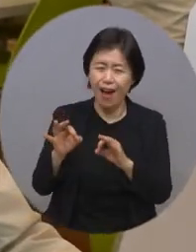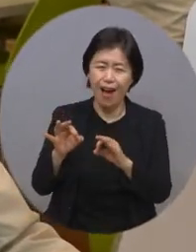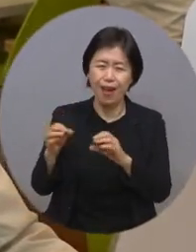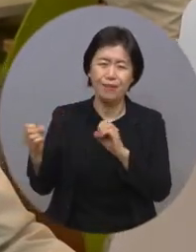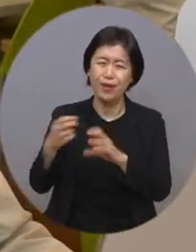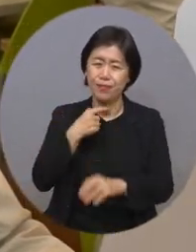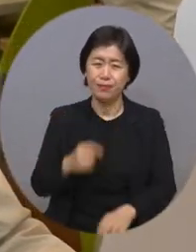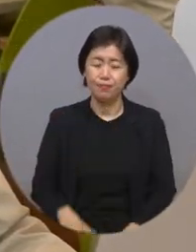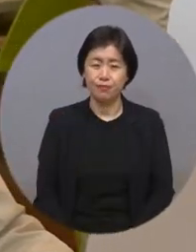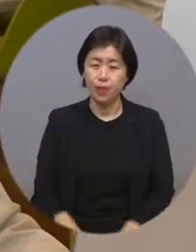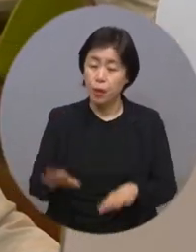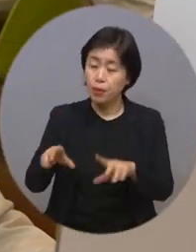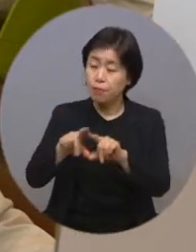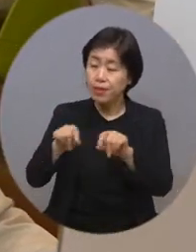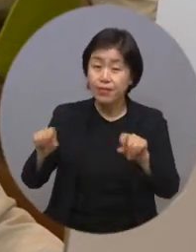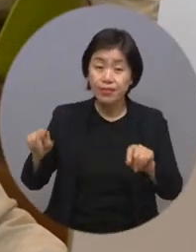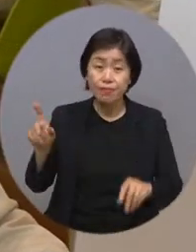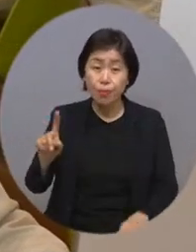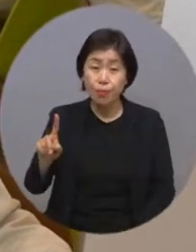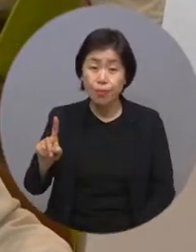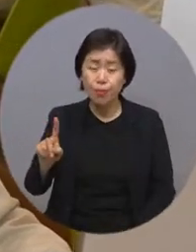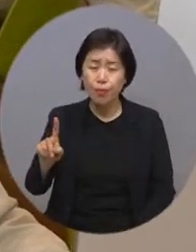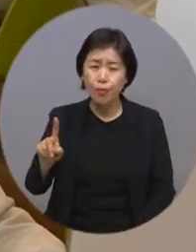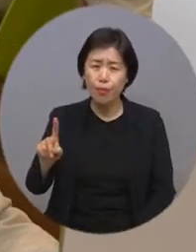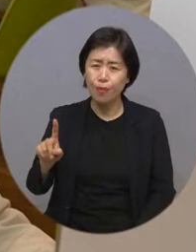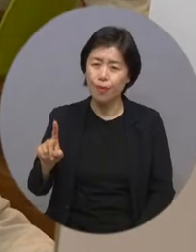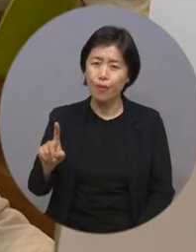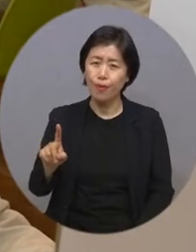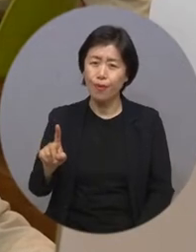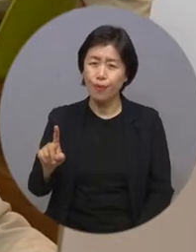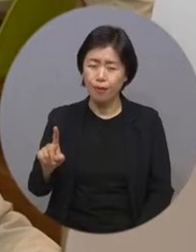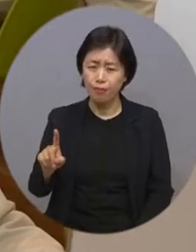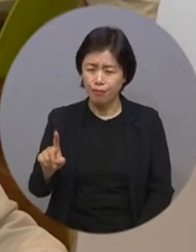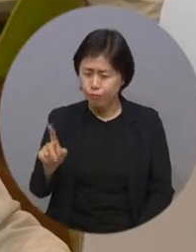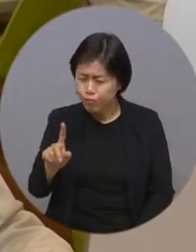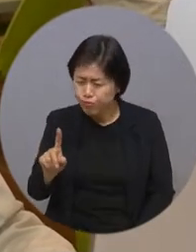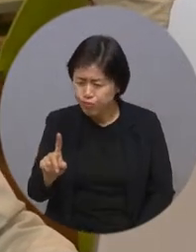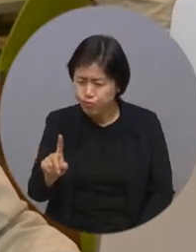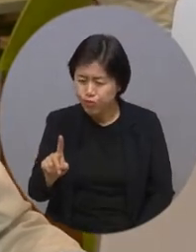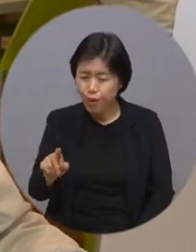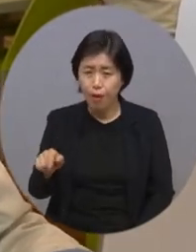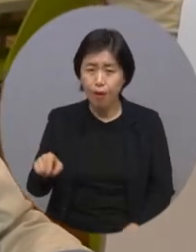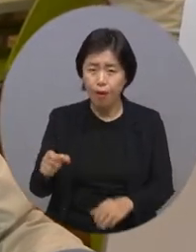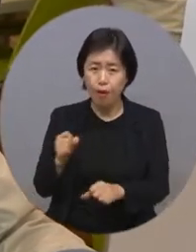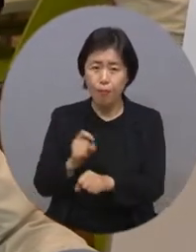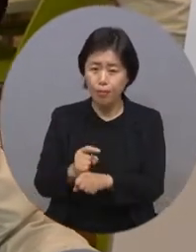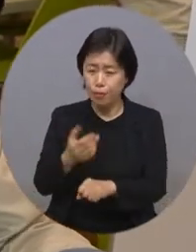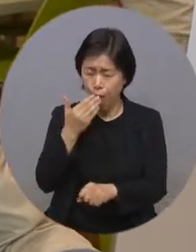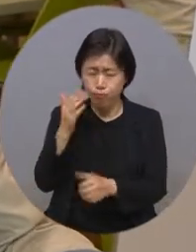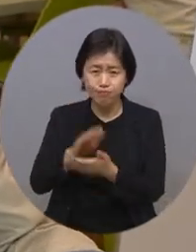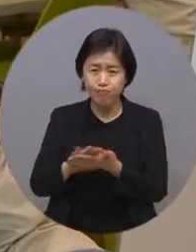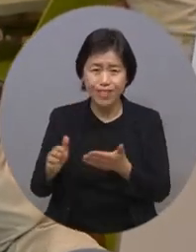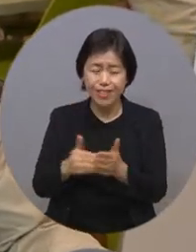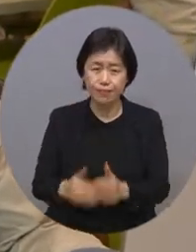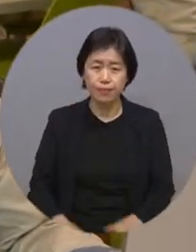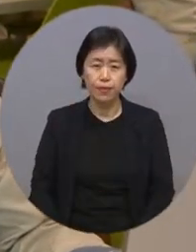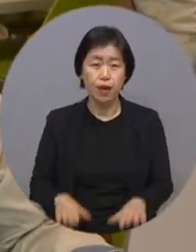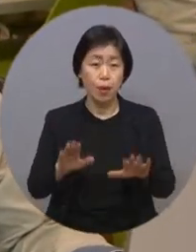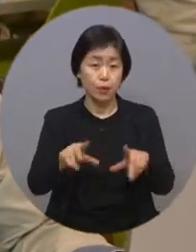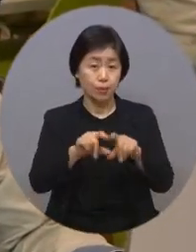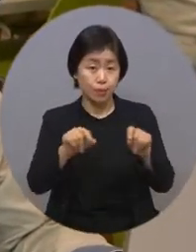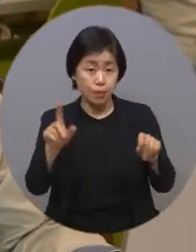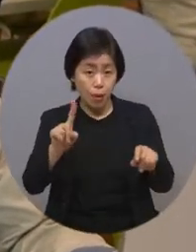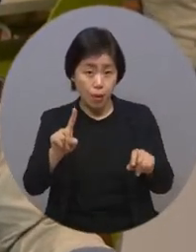오늘 반찬이 뭐였는지도 제가 아직 모르겠어요. 정말 다 드셔가지고. 오늘 여기 메뉴는 불고기 덮밥을